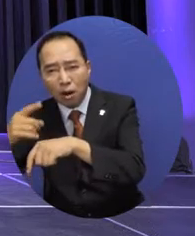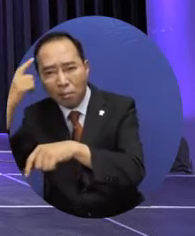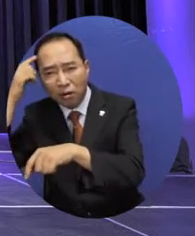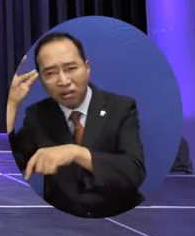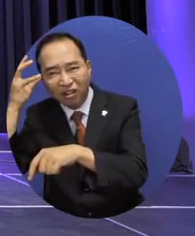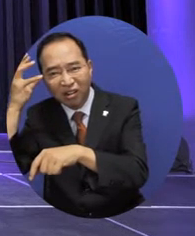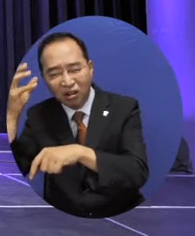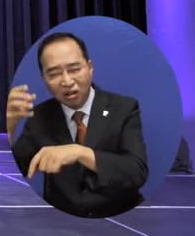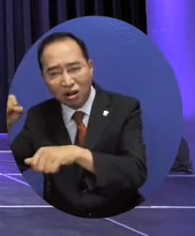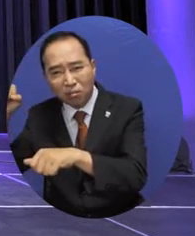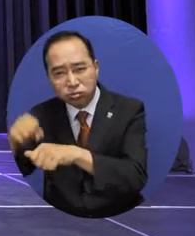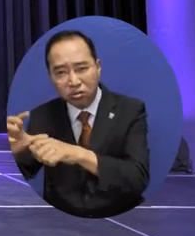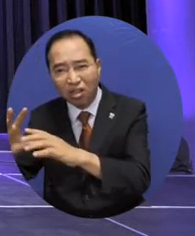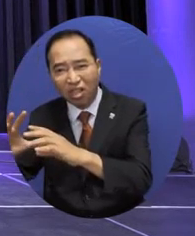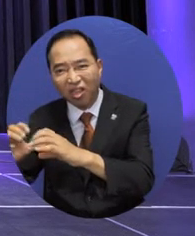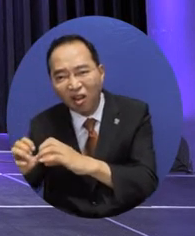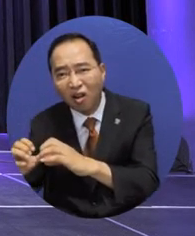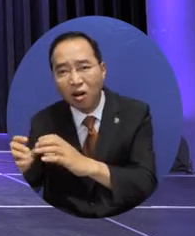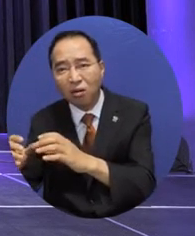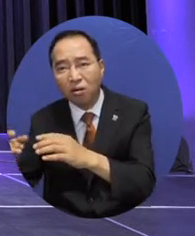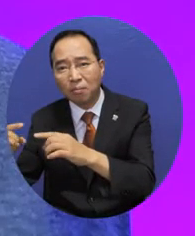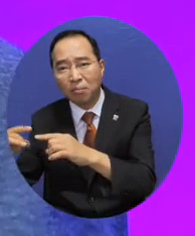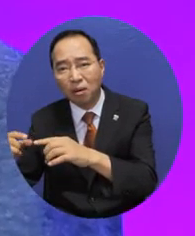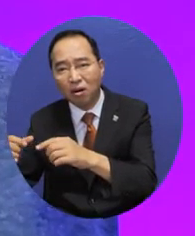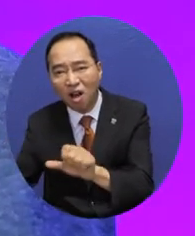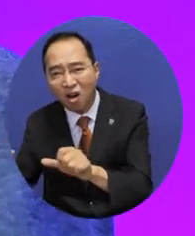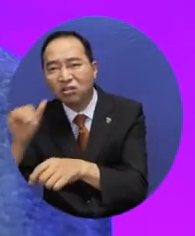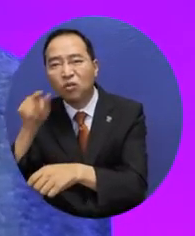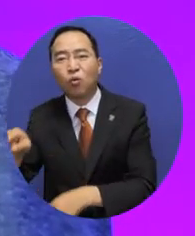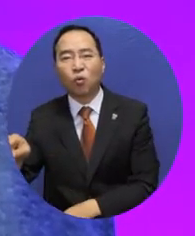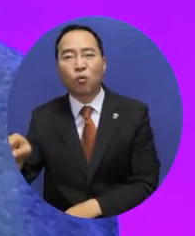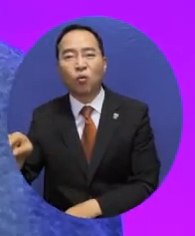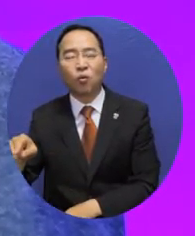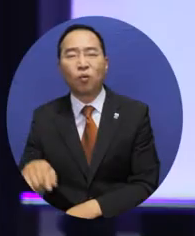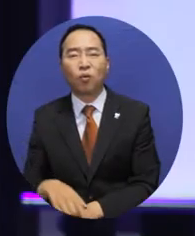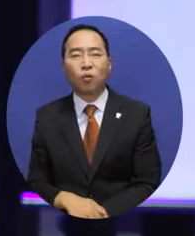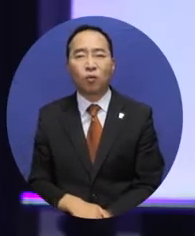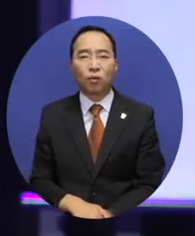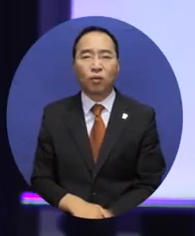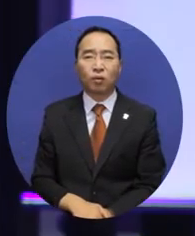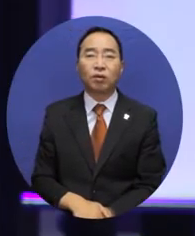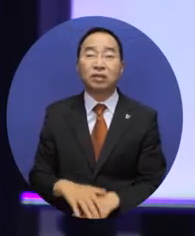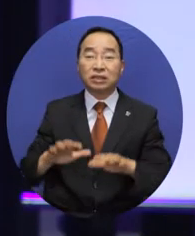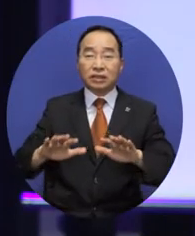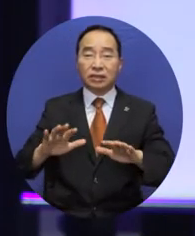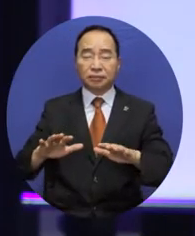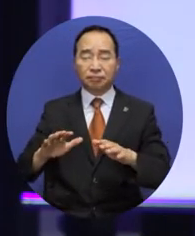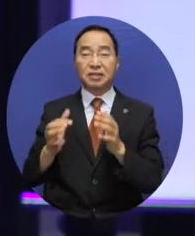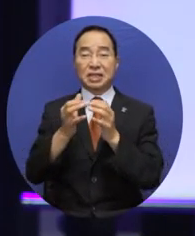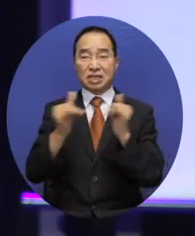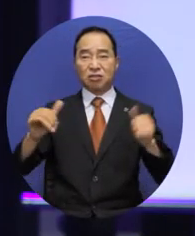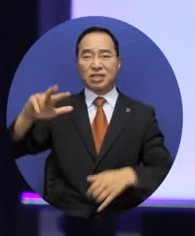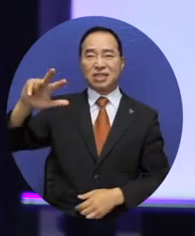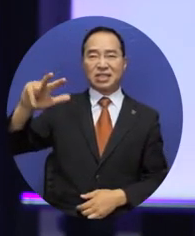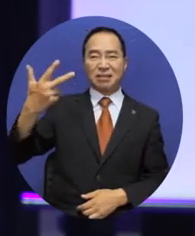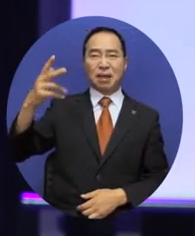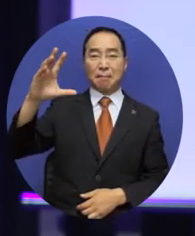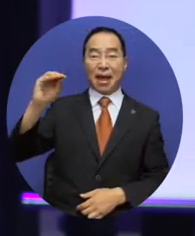있다. 이렇게 말하고 있습니다. 자, 지금 인류는 700만 년 역사 가운데